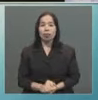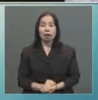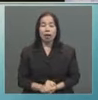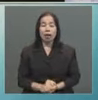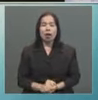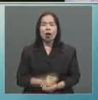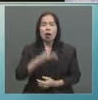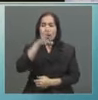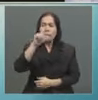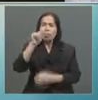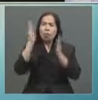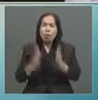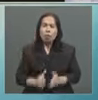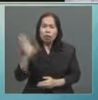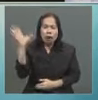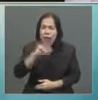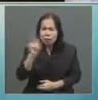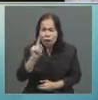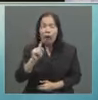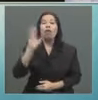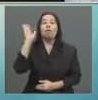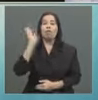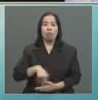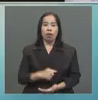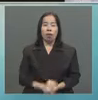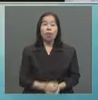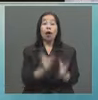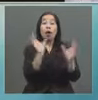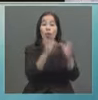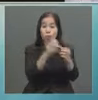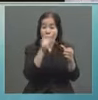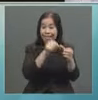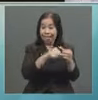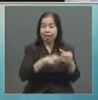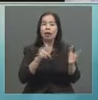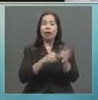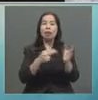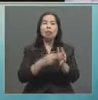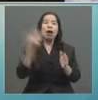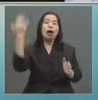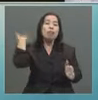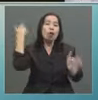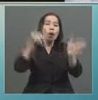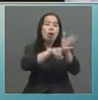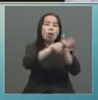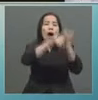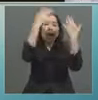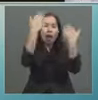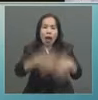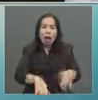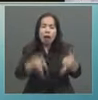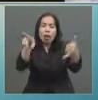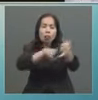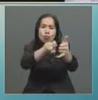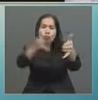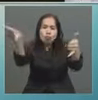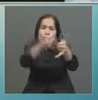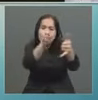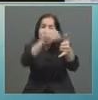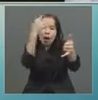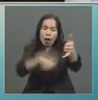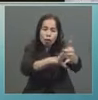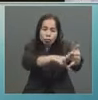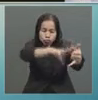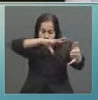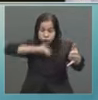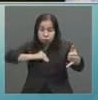กลุ่มใหญ่ๆอยู่3กลุ่มคือกลุ่มแรกก็คือกลุ่มที่มีประวัติสัมผัสกับผู้ป่วยยืนยันหรือเกี่ยวข้องกับสถานที่ที่พบผู้ป่วยยืนยันก่อนหน้านี้